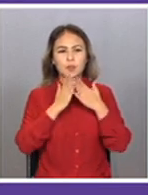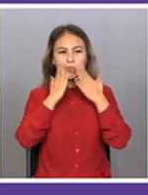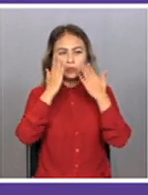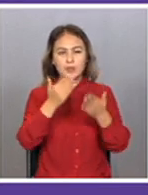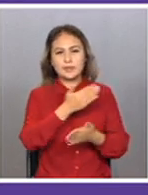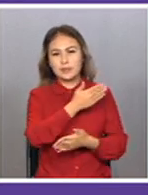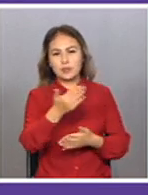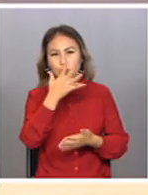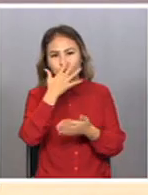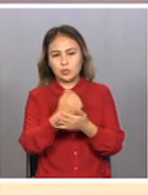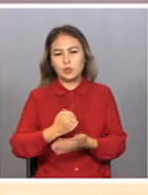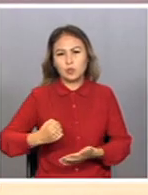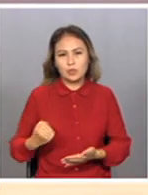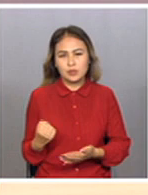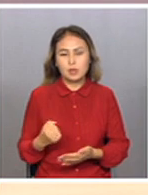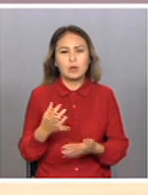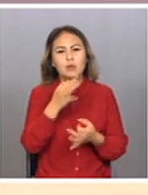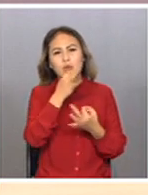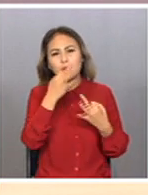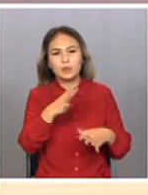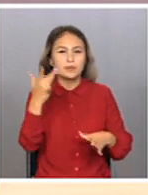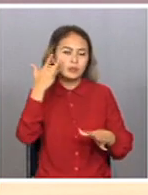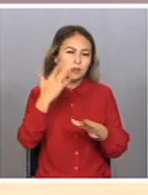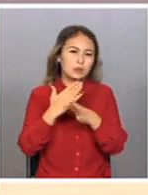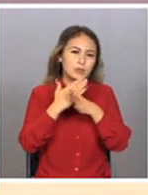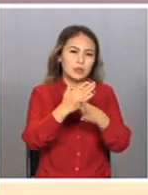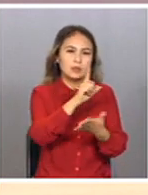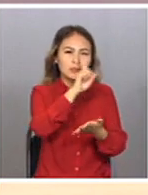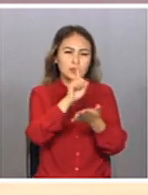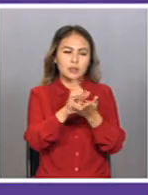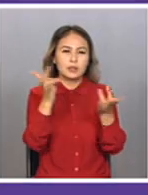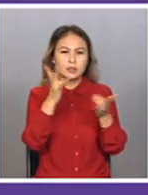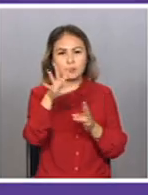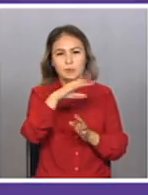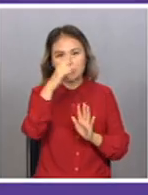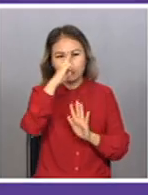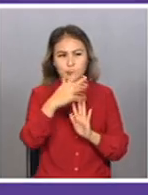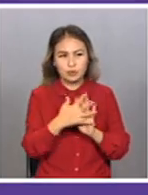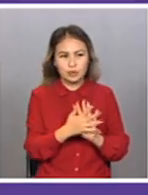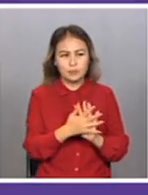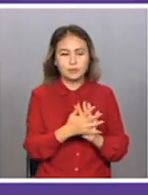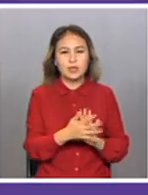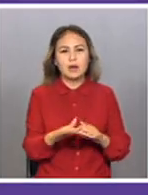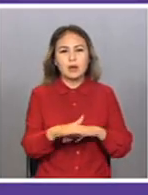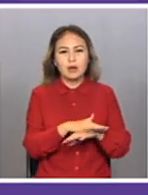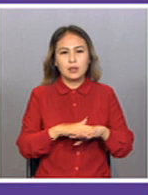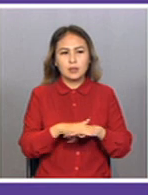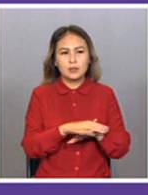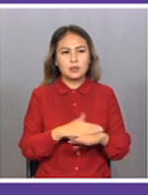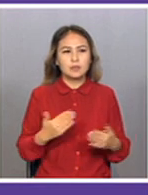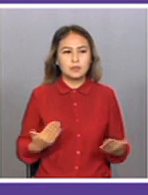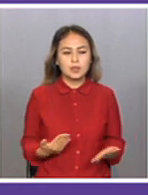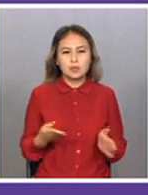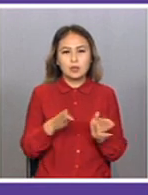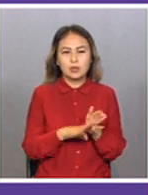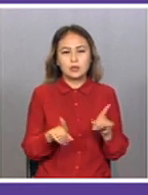сендер өз достарыңа қашанда қол ұшын беру керек екенін түсіндіңдер. Халқымыз бейнетсіз